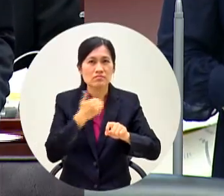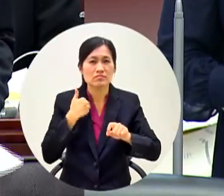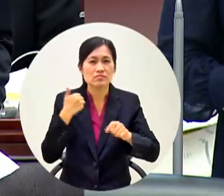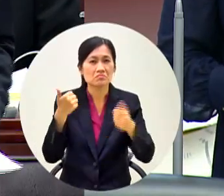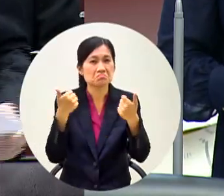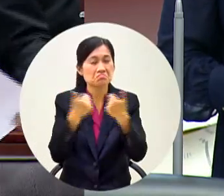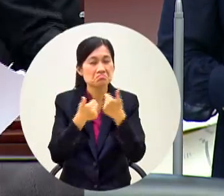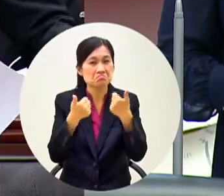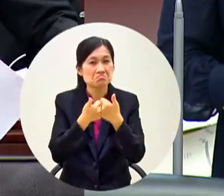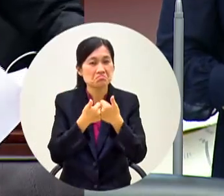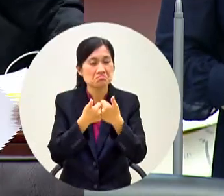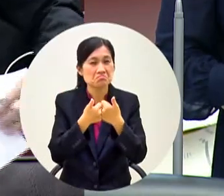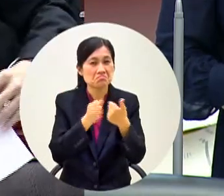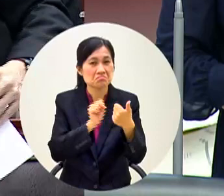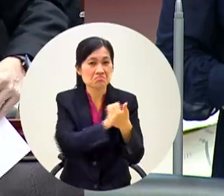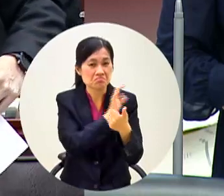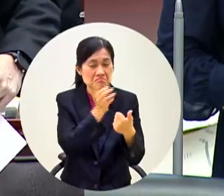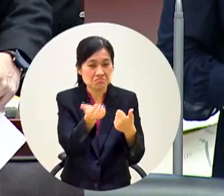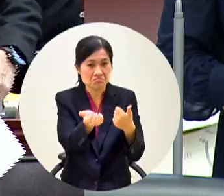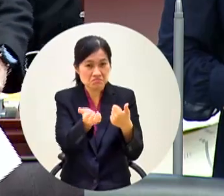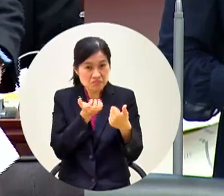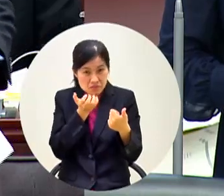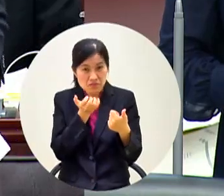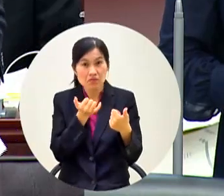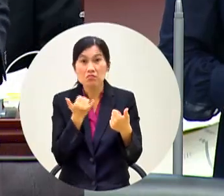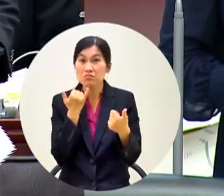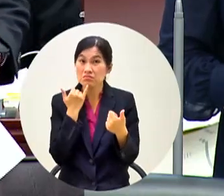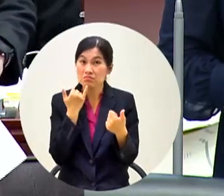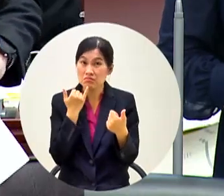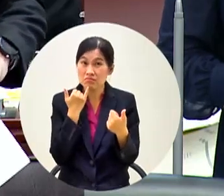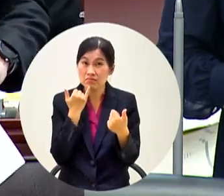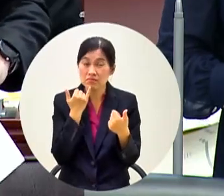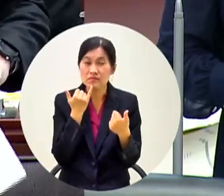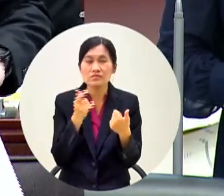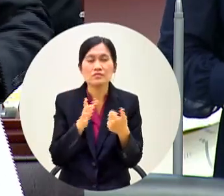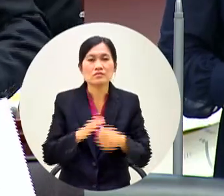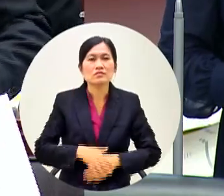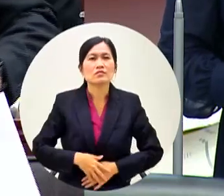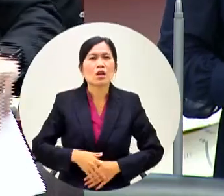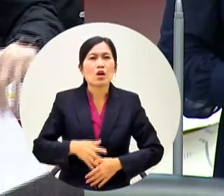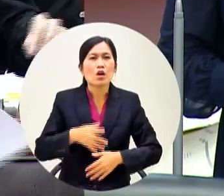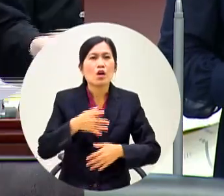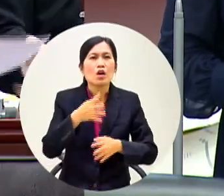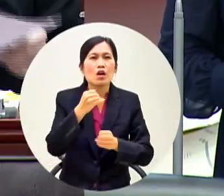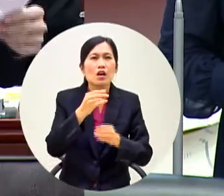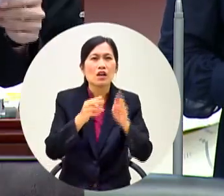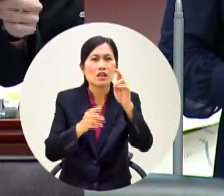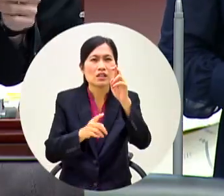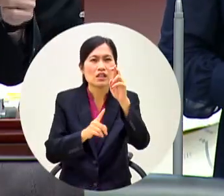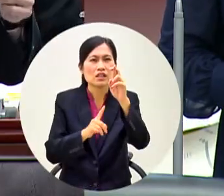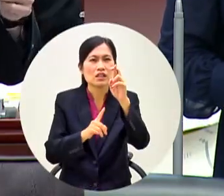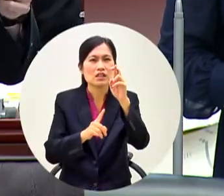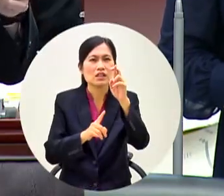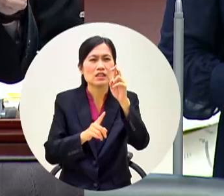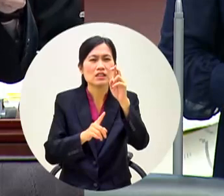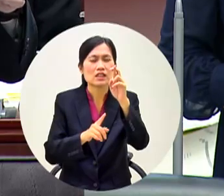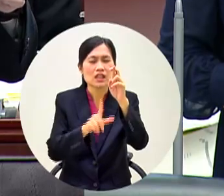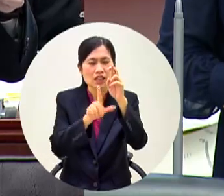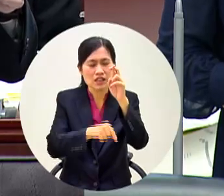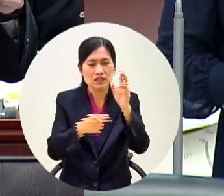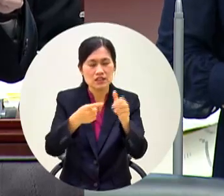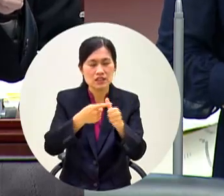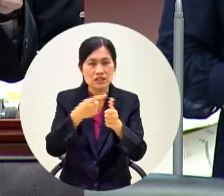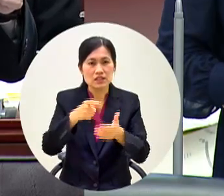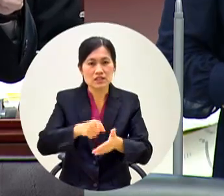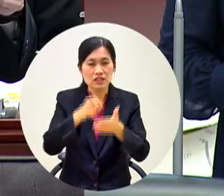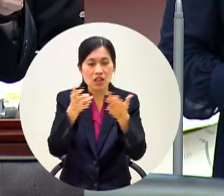前？ 议会结束前，我们的表定的期程是12月先提出这个